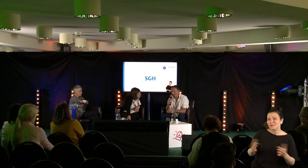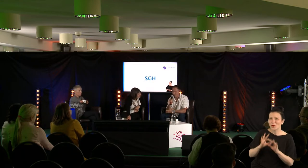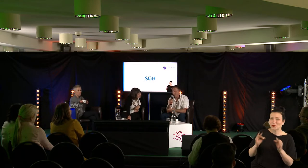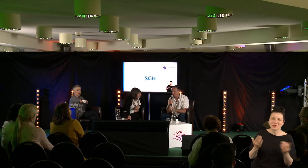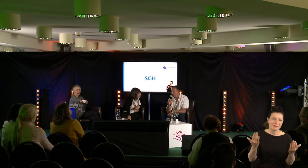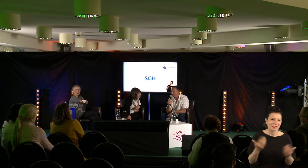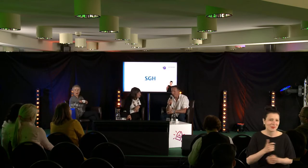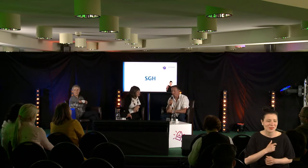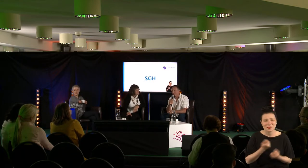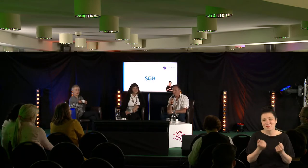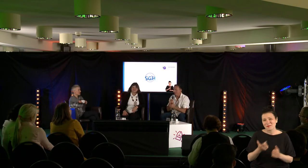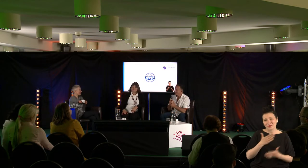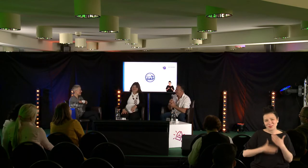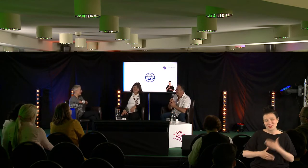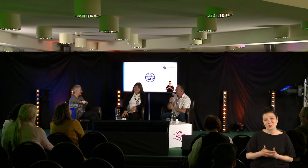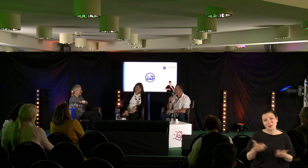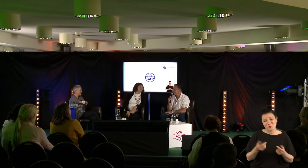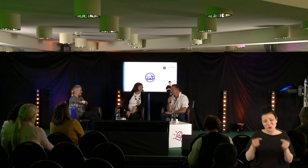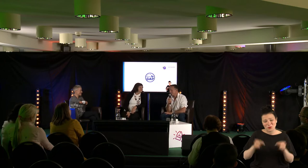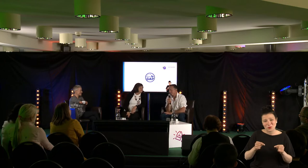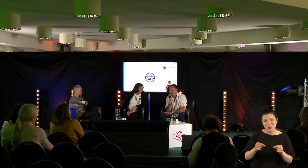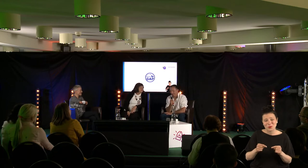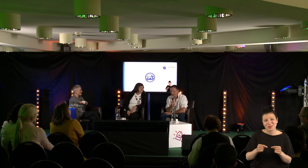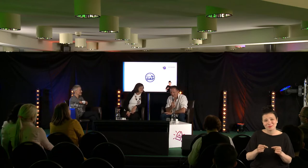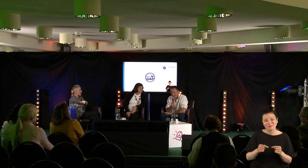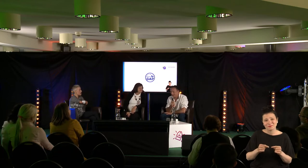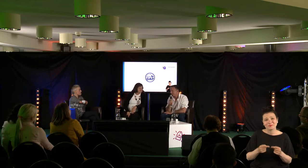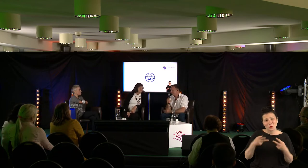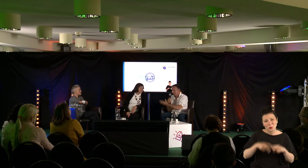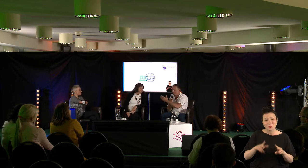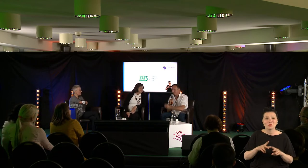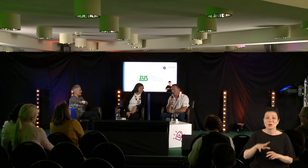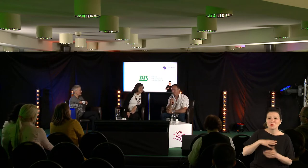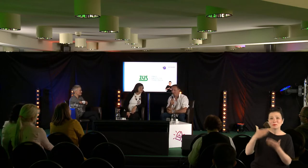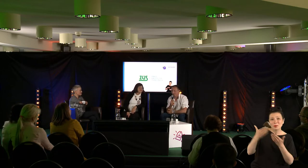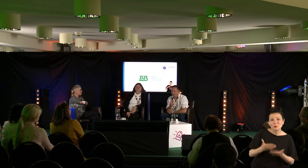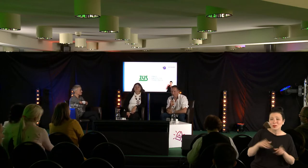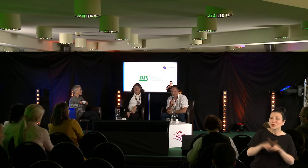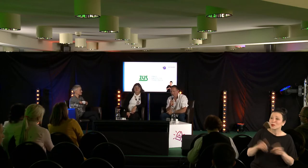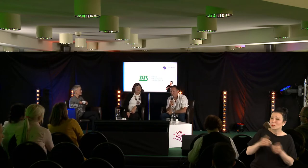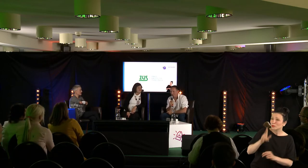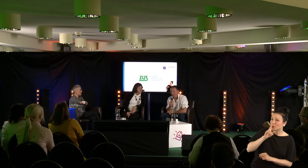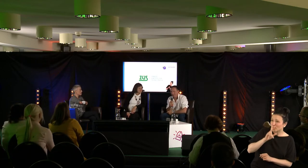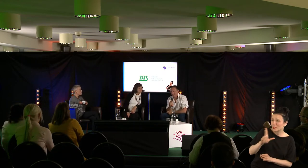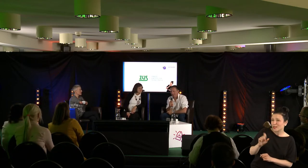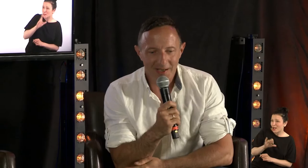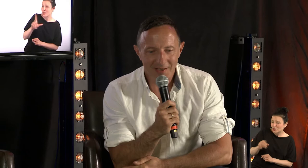bardzo się cieszę, że mogę dzisiaj tutaj być i że zostałem zaproszony i że mogłem się też zobaczyć z Kasią, bo dawno nie widzieliśmy